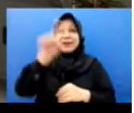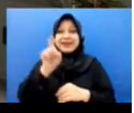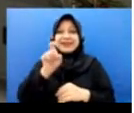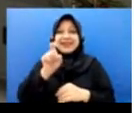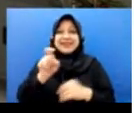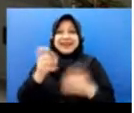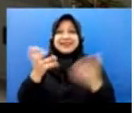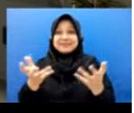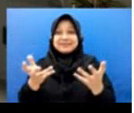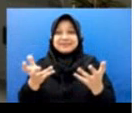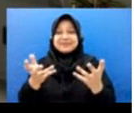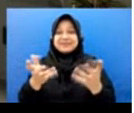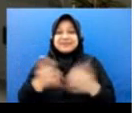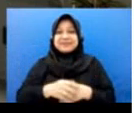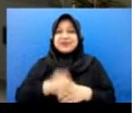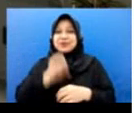ini.